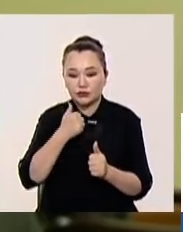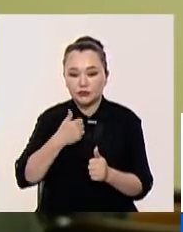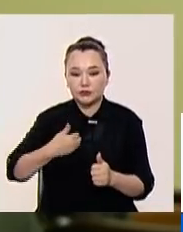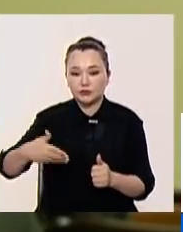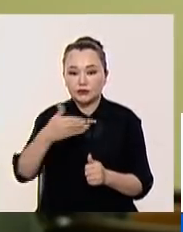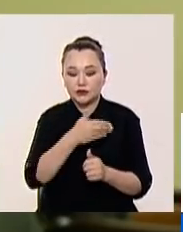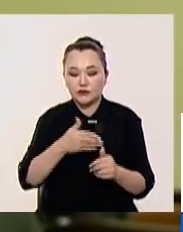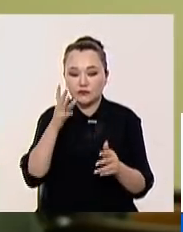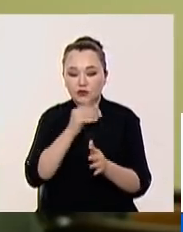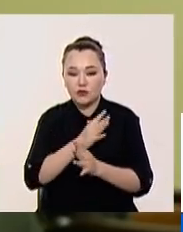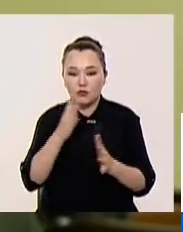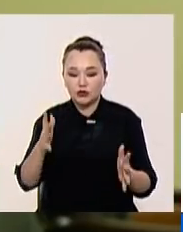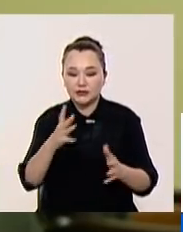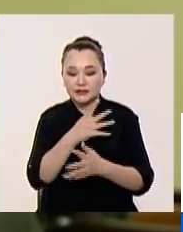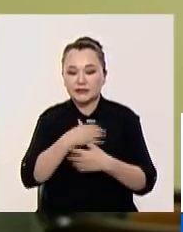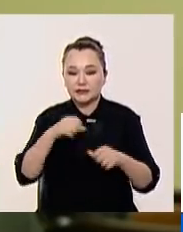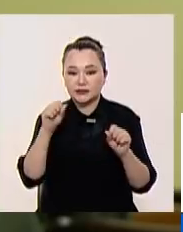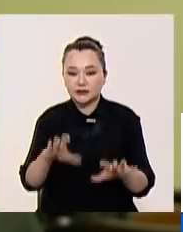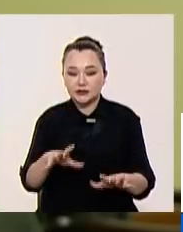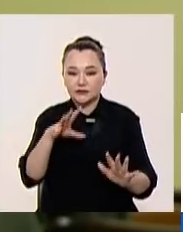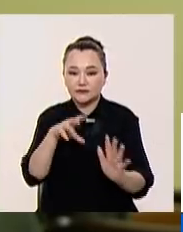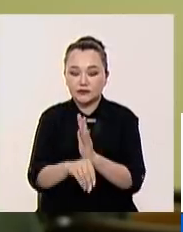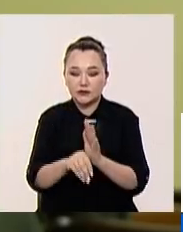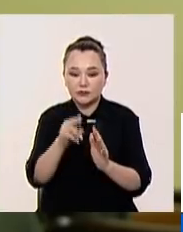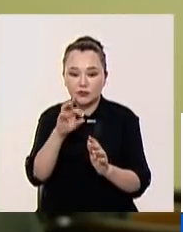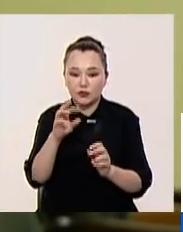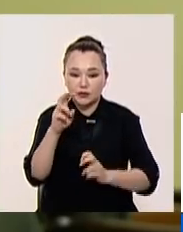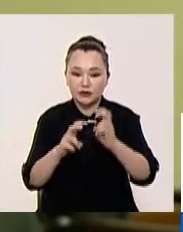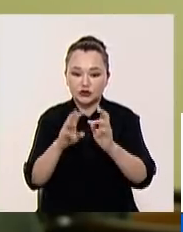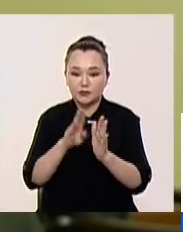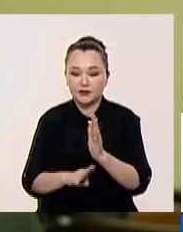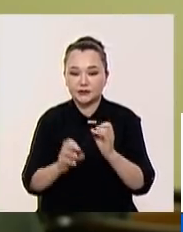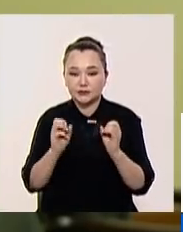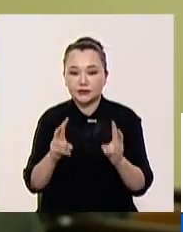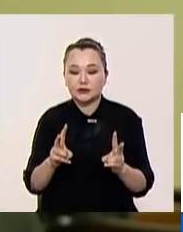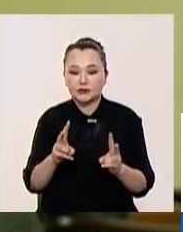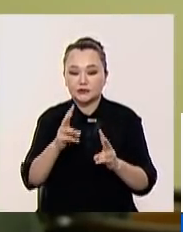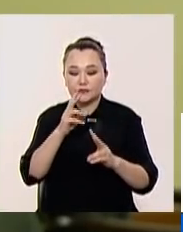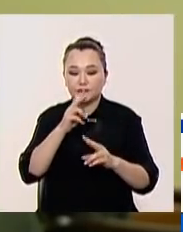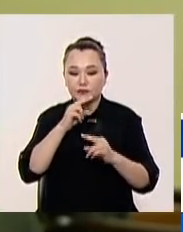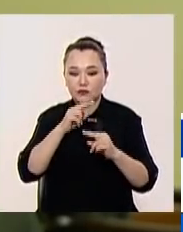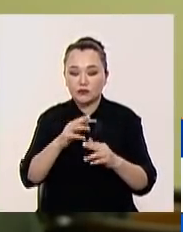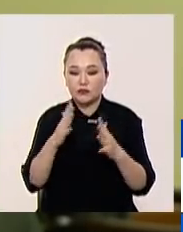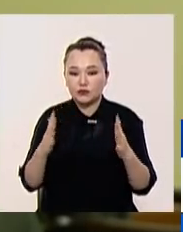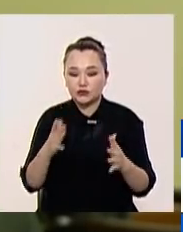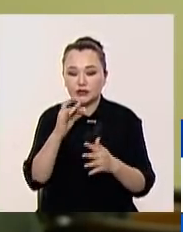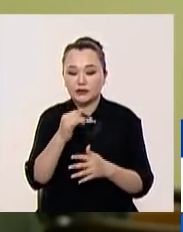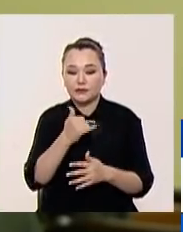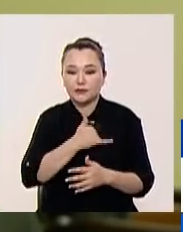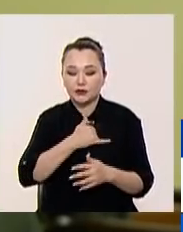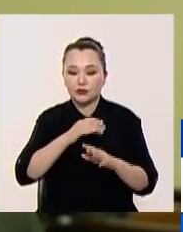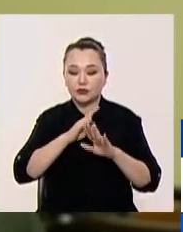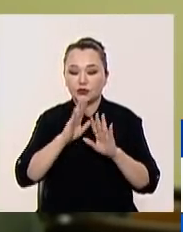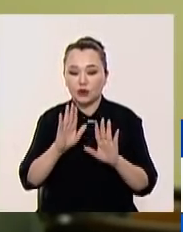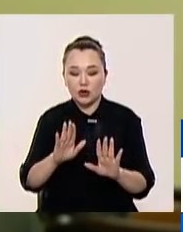все больше и больше сил вкладываем как раз в проект по промышленной безопасности. Значит, мы не только,